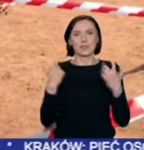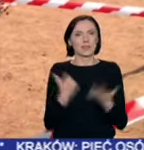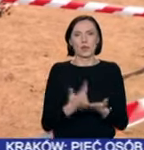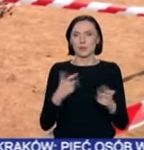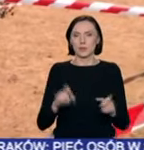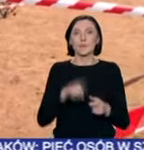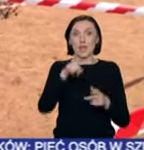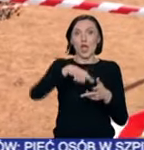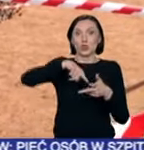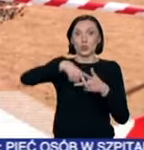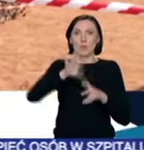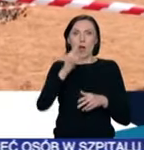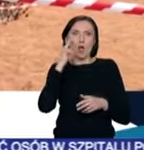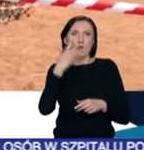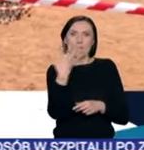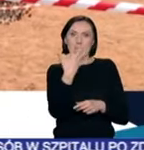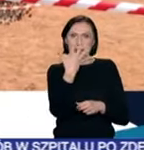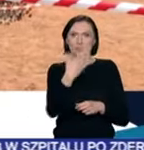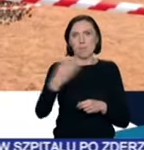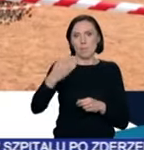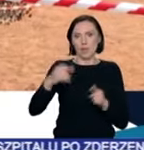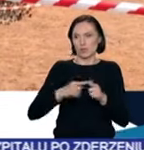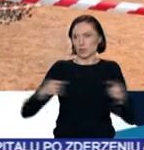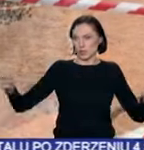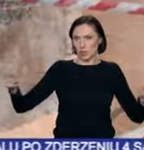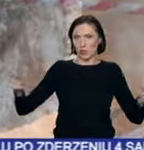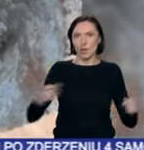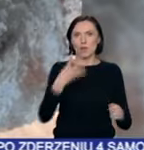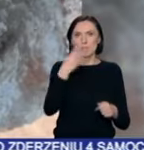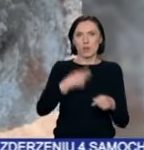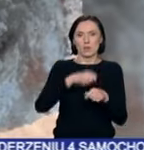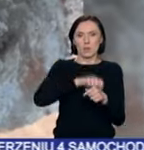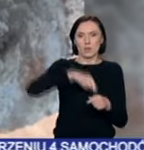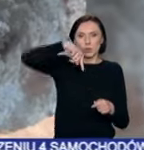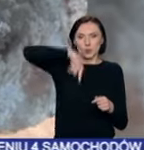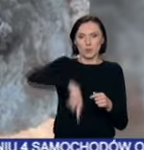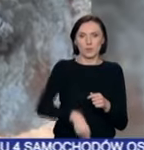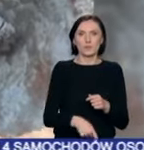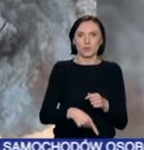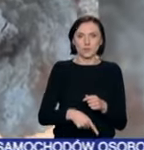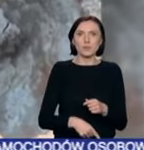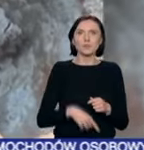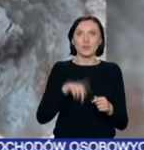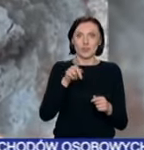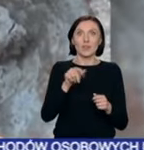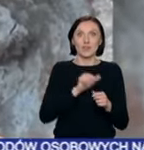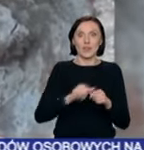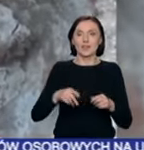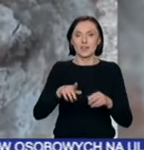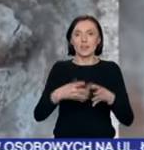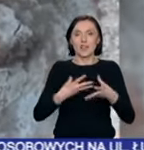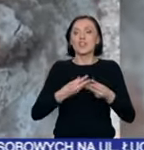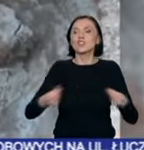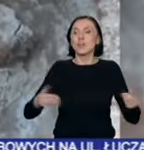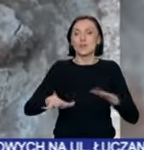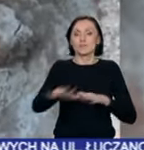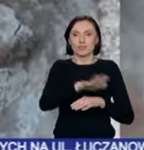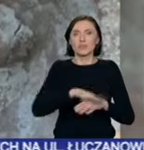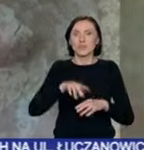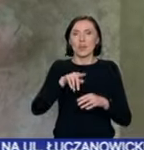Powstała dziura ma około 5 metrów średnicy i 4 metrów głębokości. Teren kortów tenisowych znajduje się na obszarze potencjalnie zagrożonym występowaniem